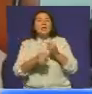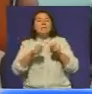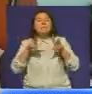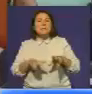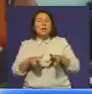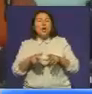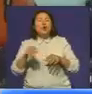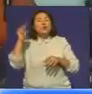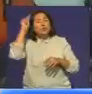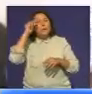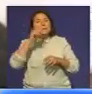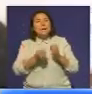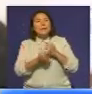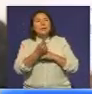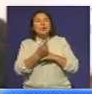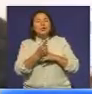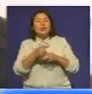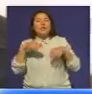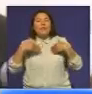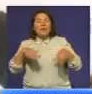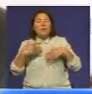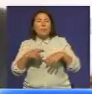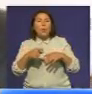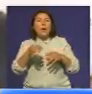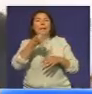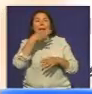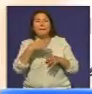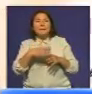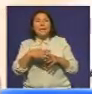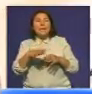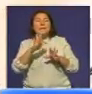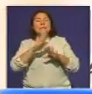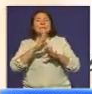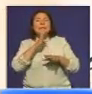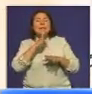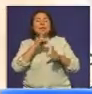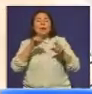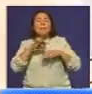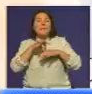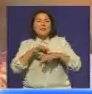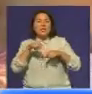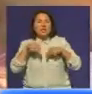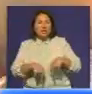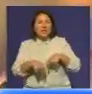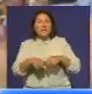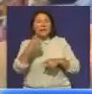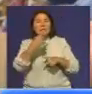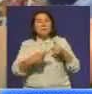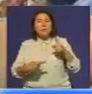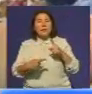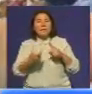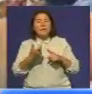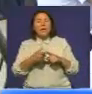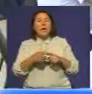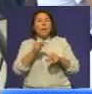школьниц высокий интерес к недавно открывшемуся швейному кружку. Ряды девочек, проводящих здесь 3 дня в неделю, по 1,5 часа